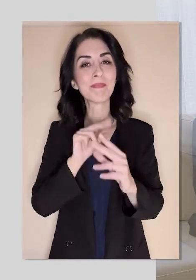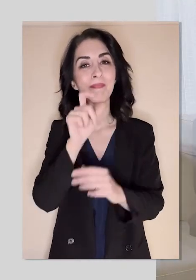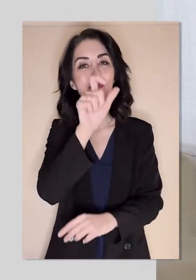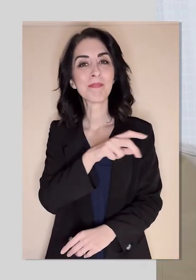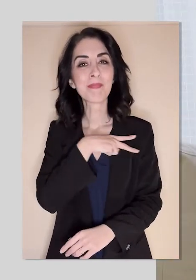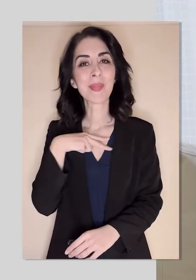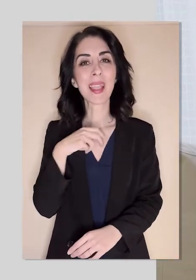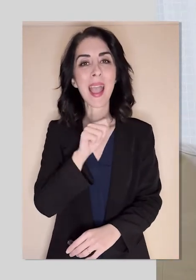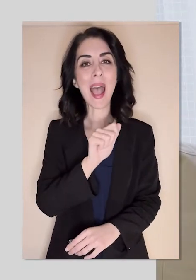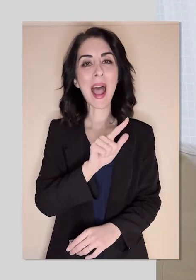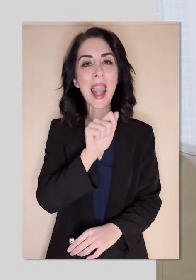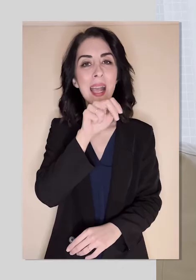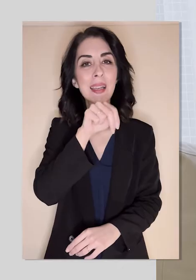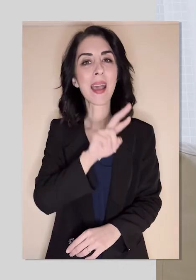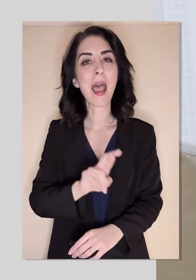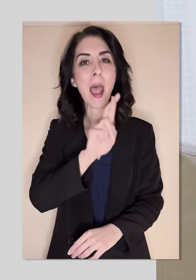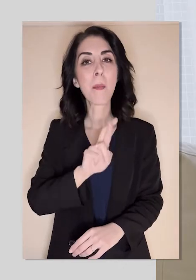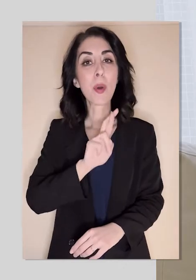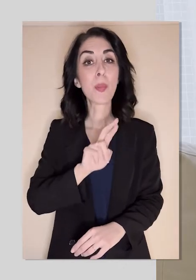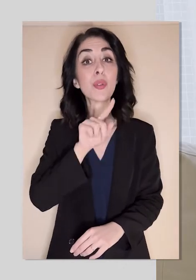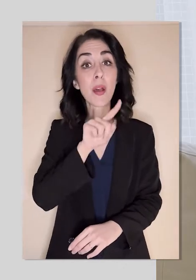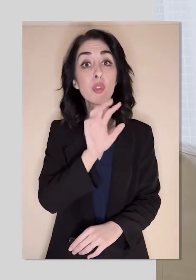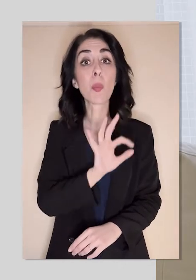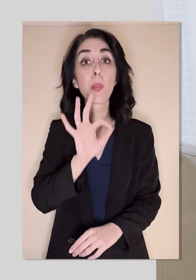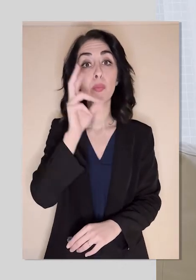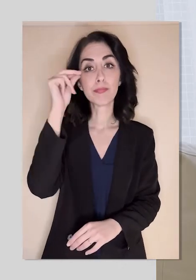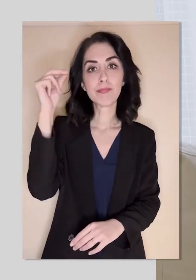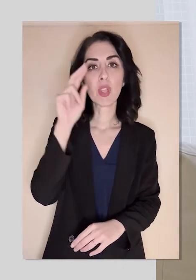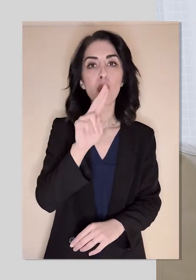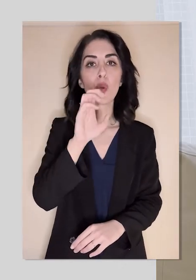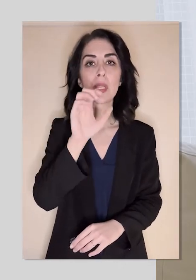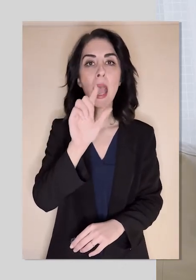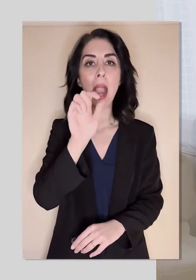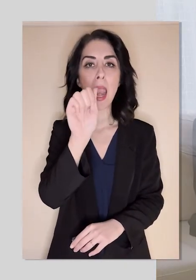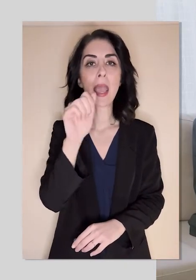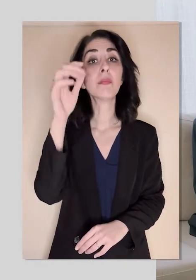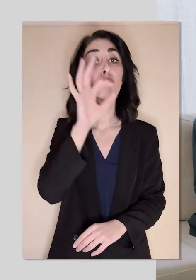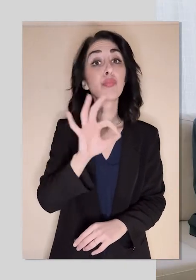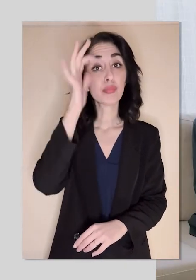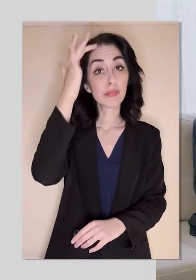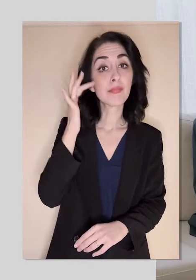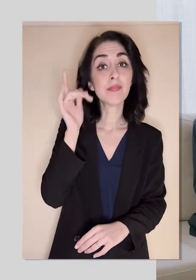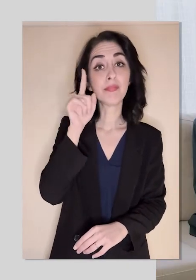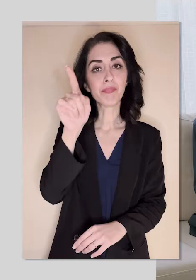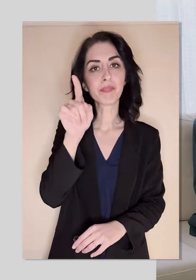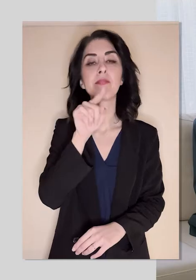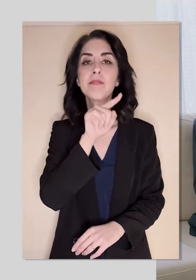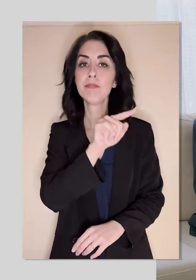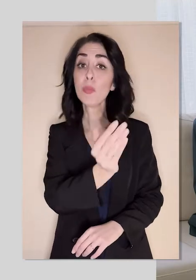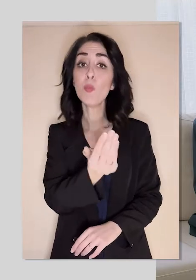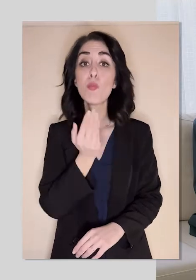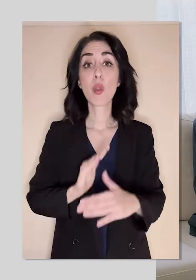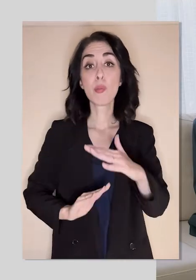Άλαν Ράποπορτ, ο οποίος έχει έρθει από το Πανεπιστήμιο UCLA στην Καλιφόρνια, είναι πρώην πρόεδρος της Διεθνούς Εταιρείας